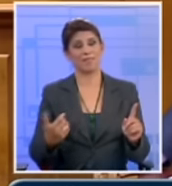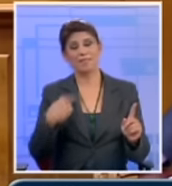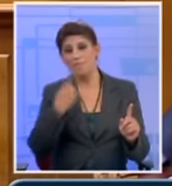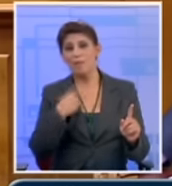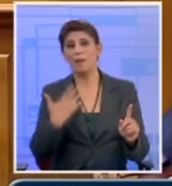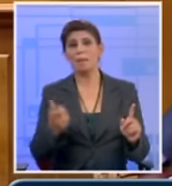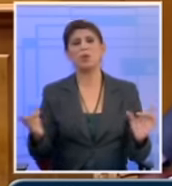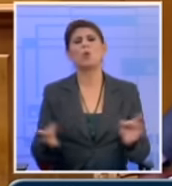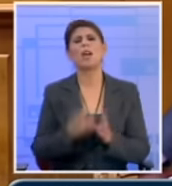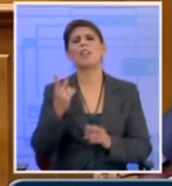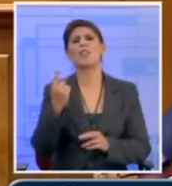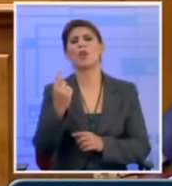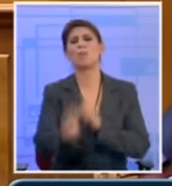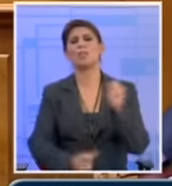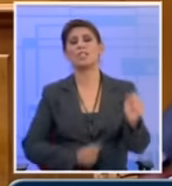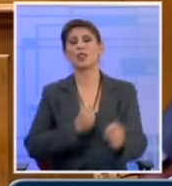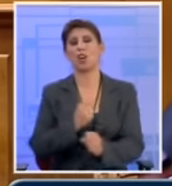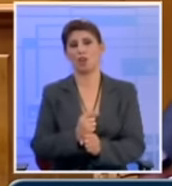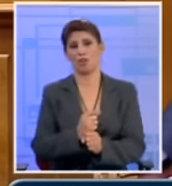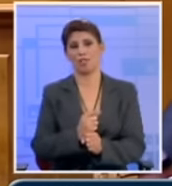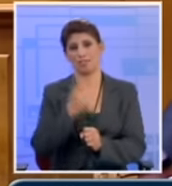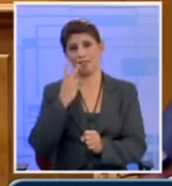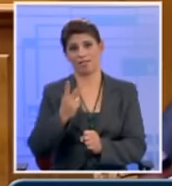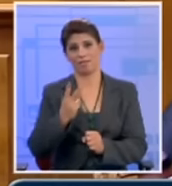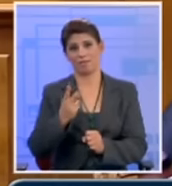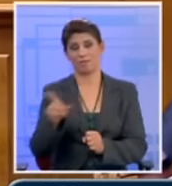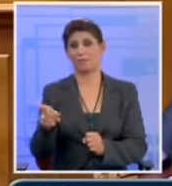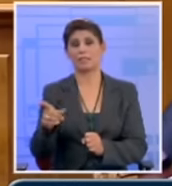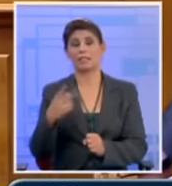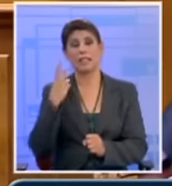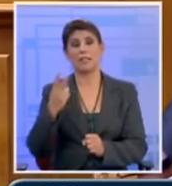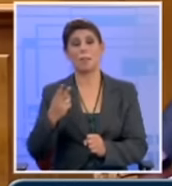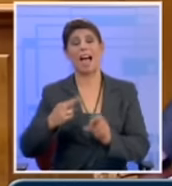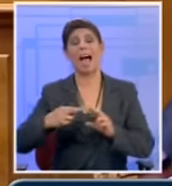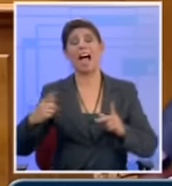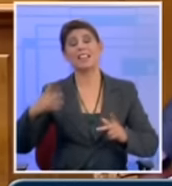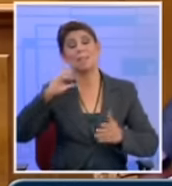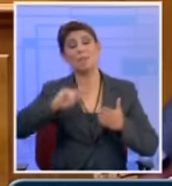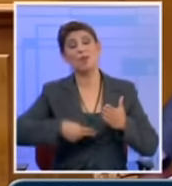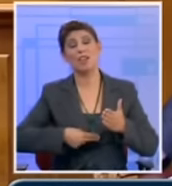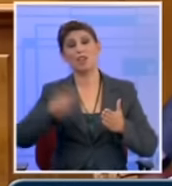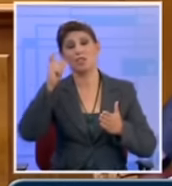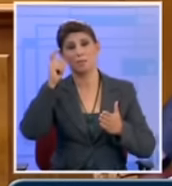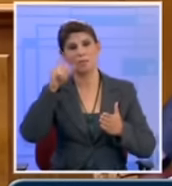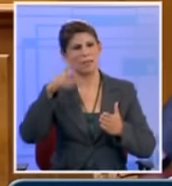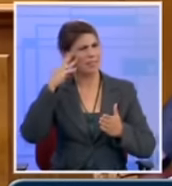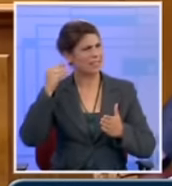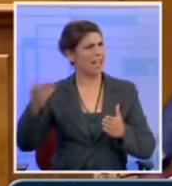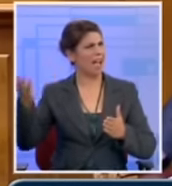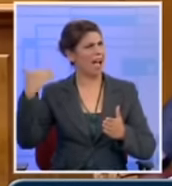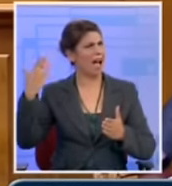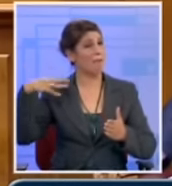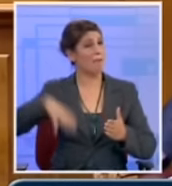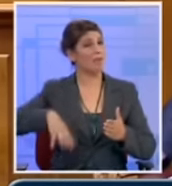δούμε. Τον αντιμνημονιακό κύριο Σαμαρά. Σας είχαμε ξεχάσει έτσι από την εποχή του